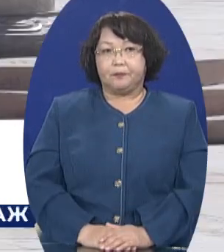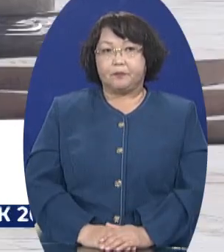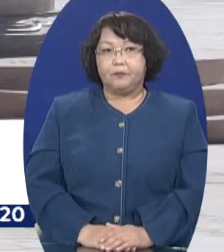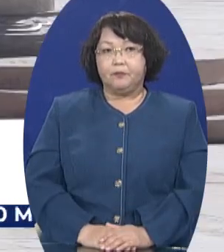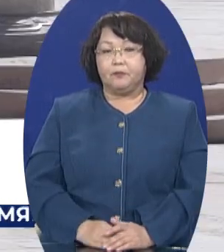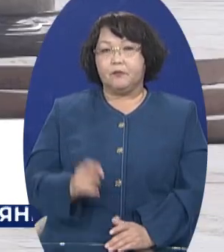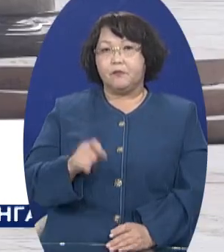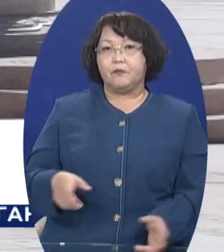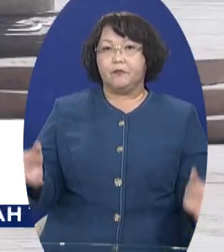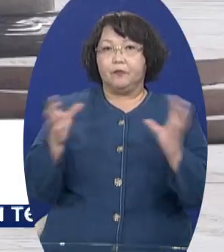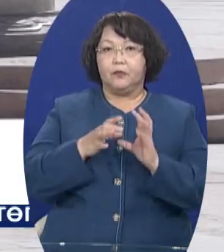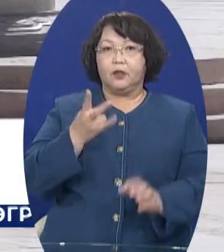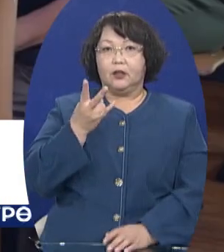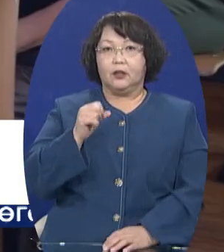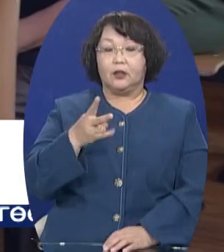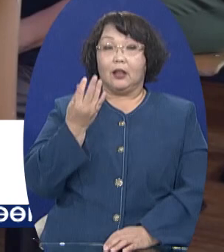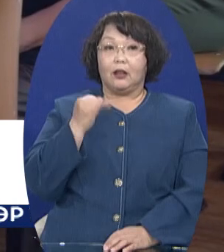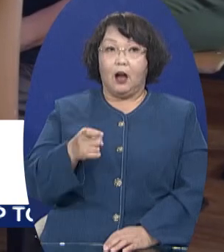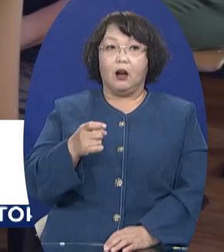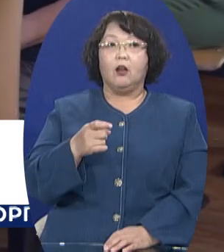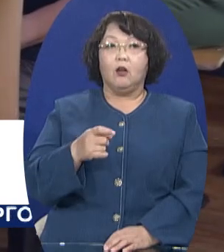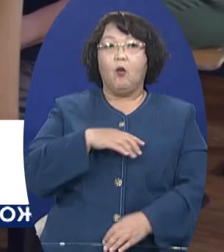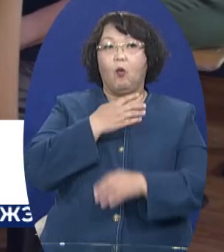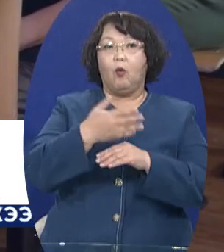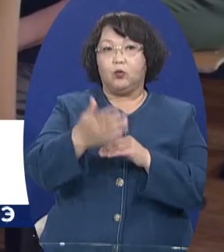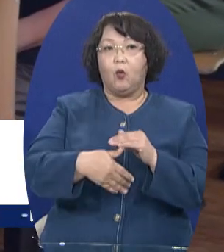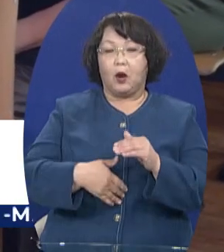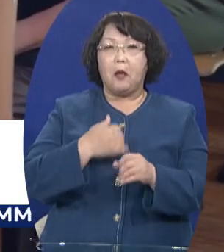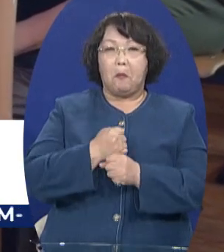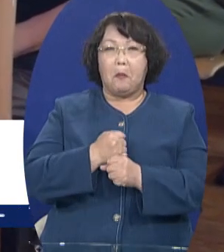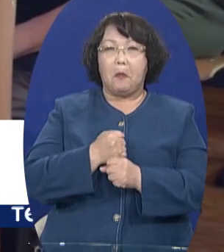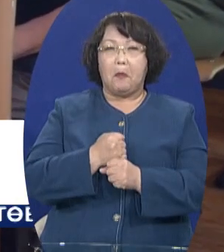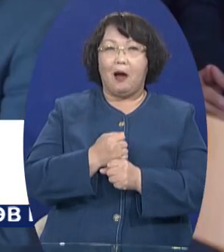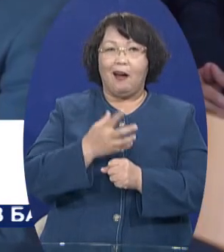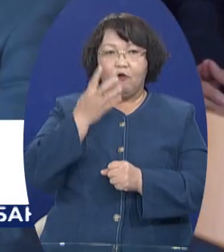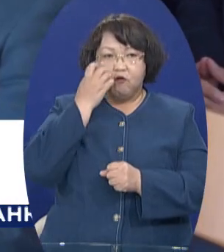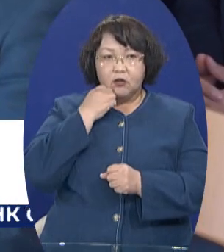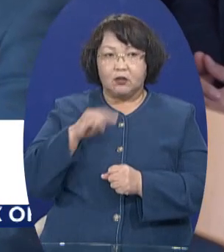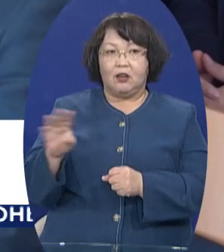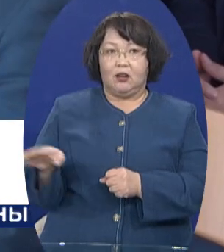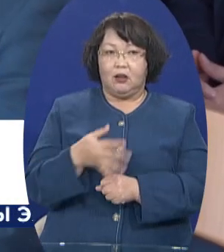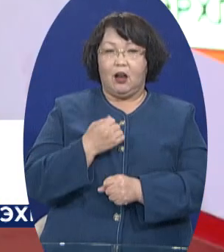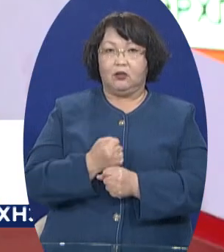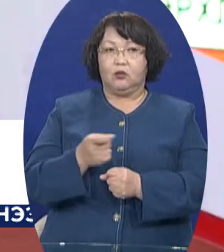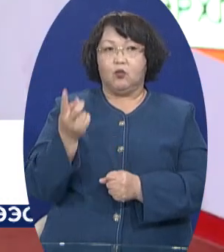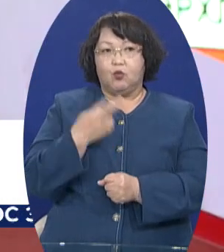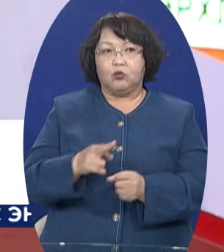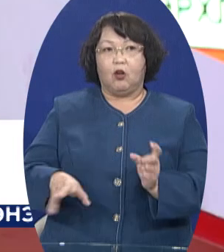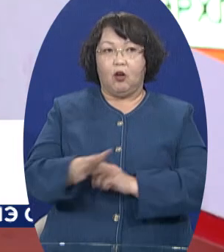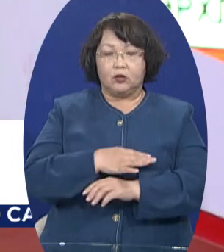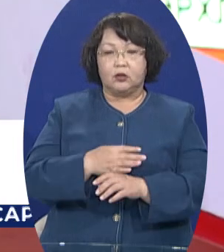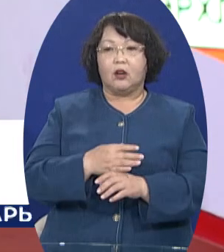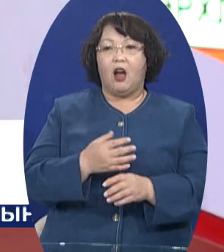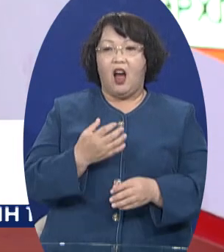Уг уулзалтад Налайхын уурхад ажиллаж байгаад тэтгэвртэй гарсан ахмадуудын ажлын хүнд нөхцөлийн тэтгэвэр тэтгэмжтэй холбоотой